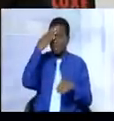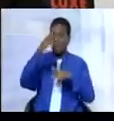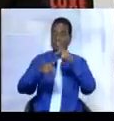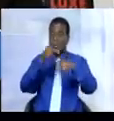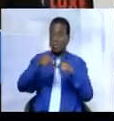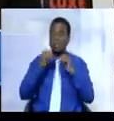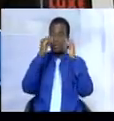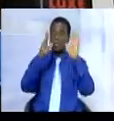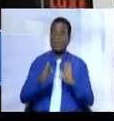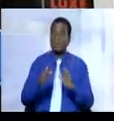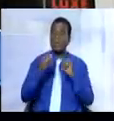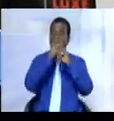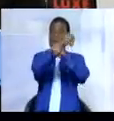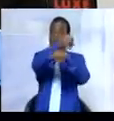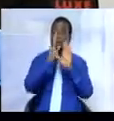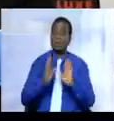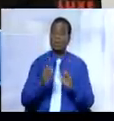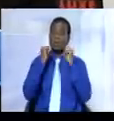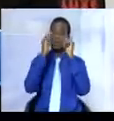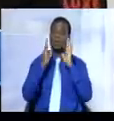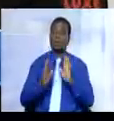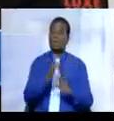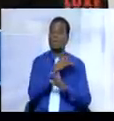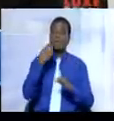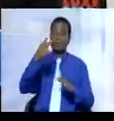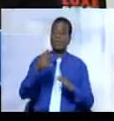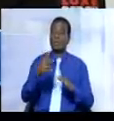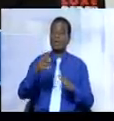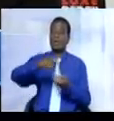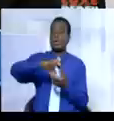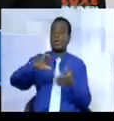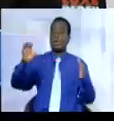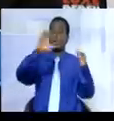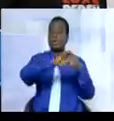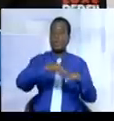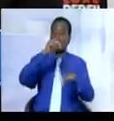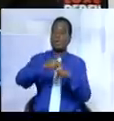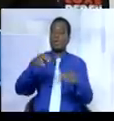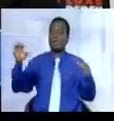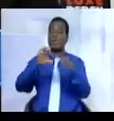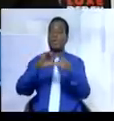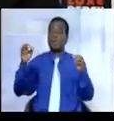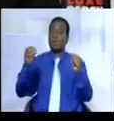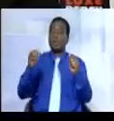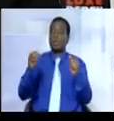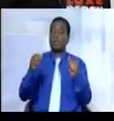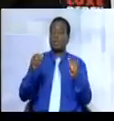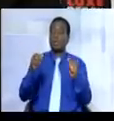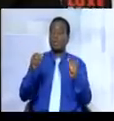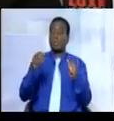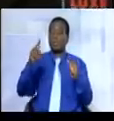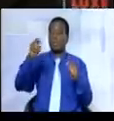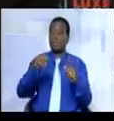aux investisseurs ivoiriens, et voir d'éventuelles collaborations, que ce soit en partenariat ou peut-être bien